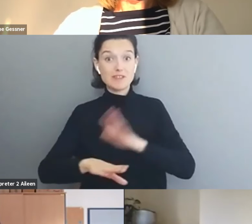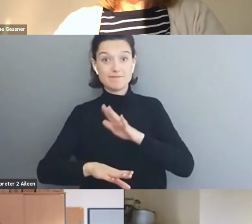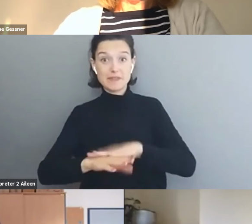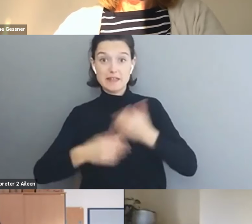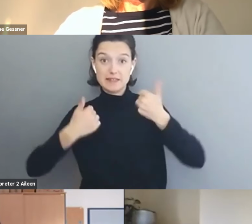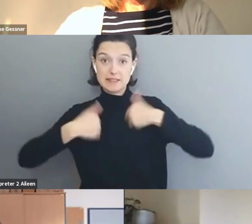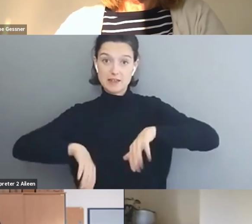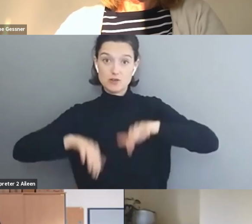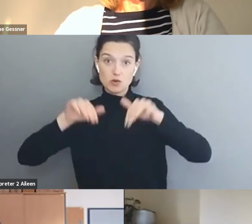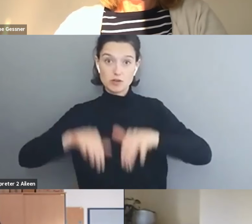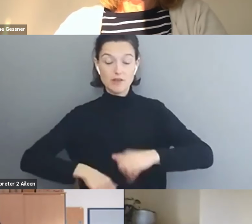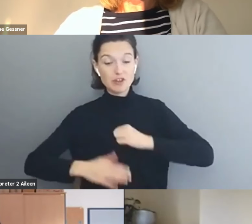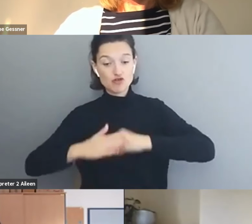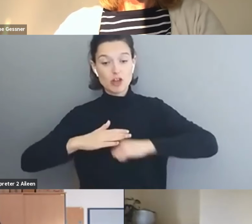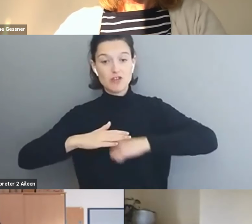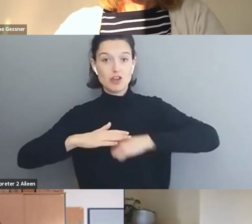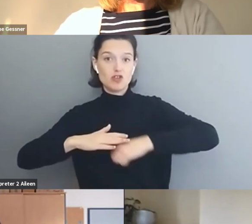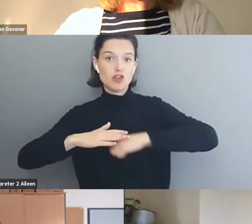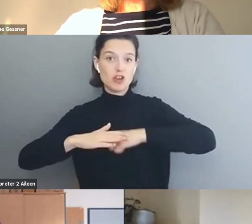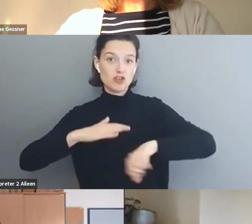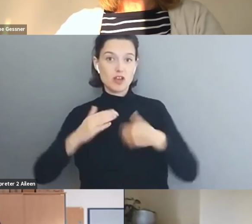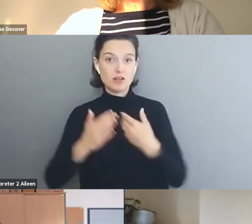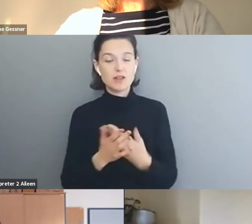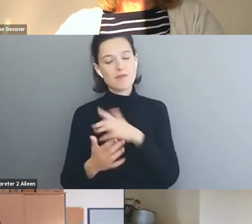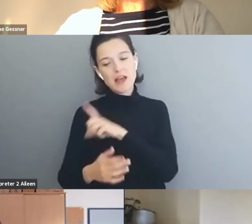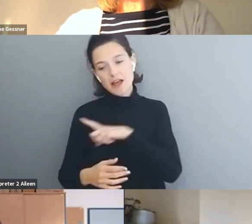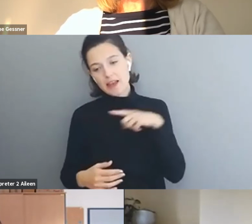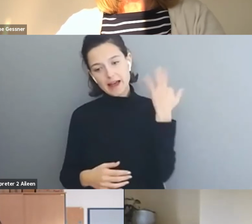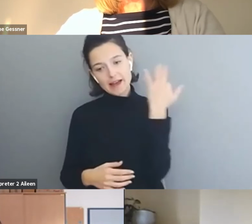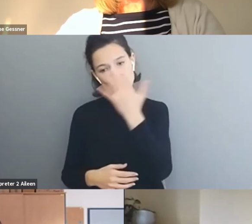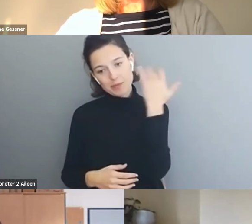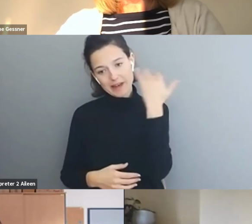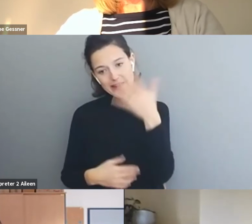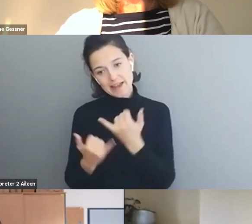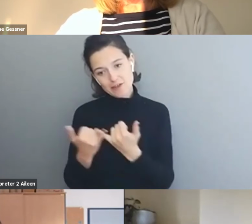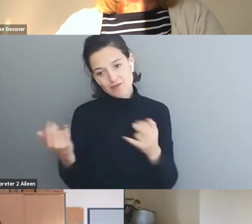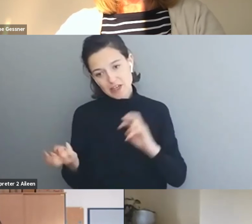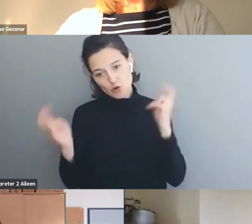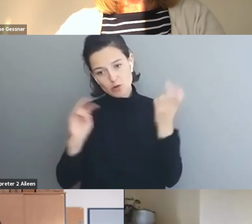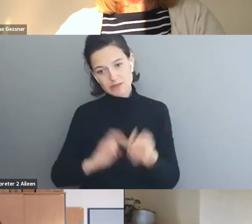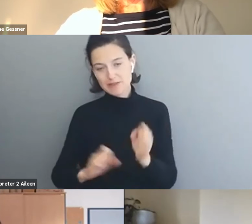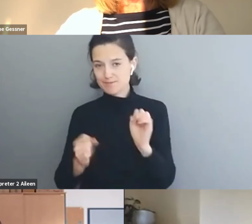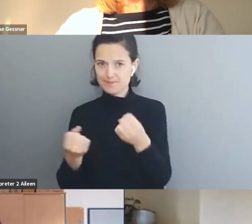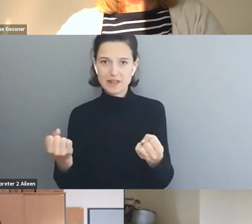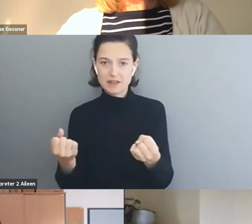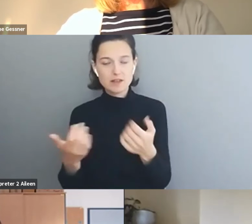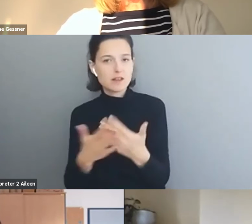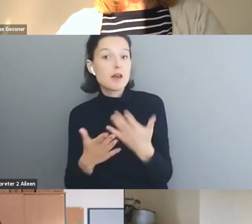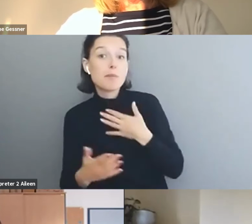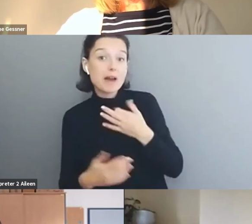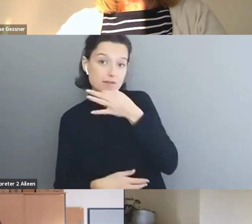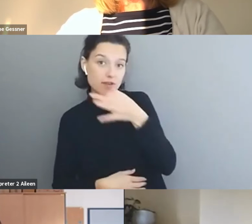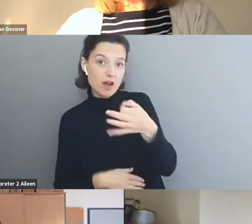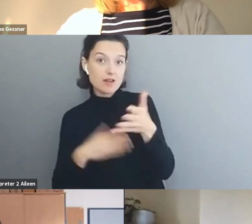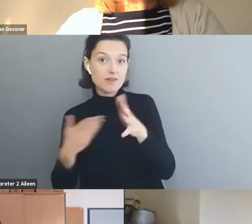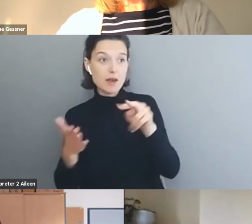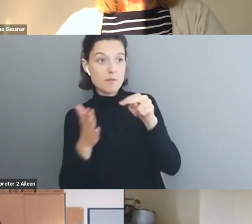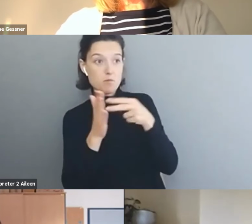und so weiter nicht existiert. Hier stellt sich mir die Frage, ob es nicht seitens der Politik sinnvoll wäre, dass